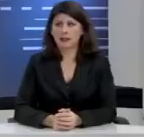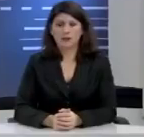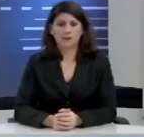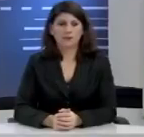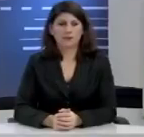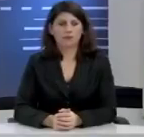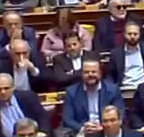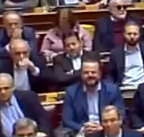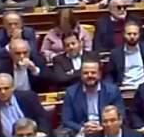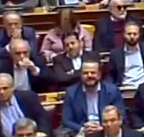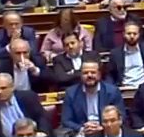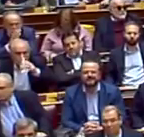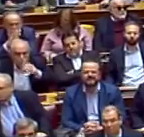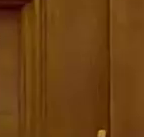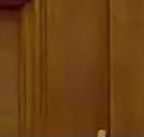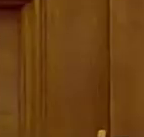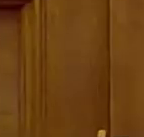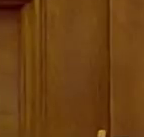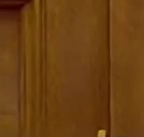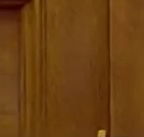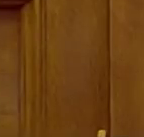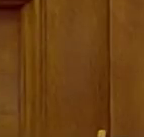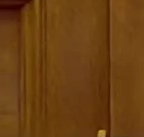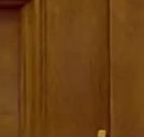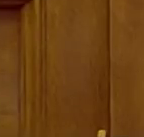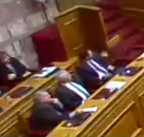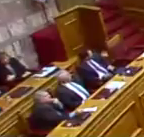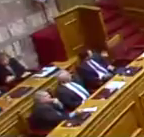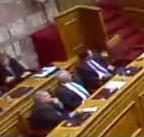Διότι είναι άδικη η κριτική,